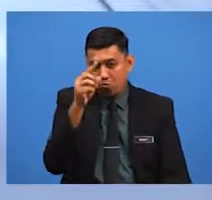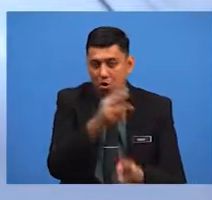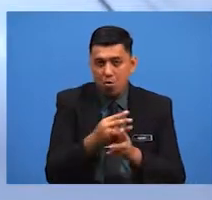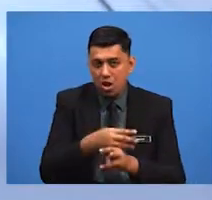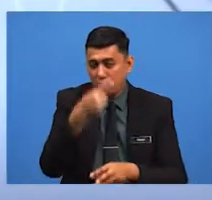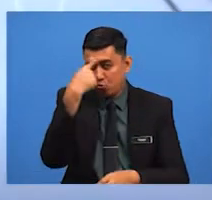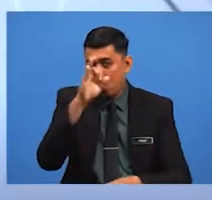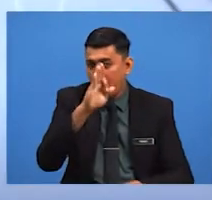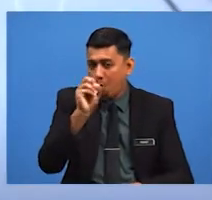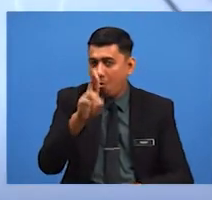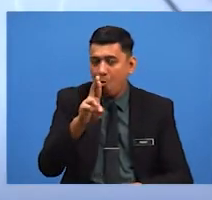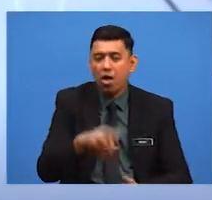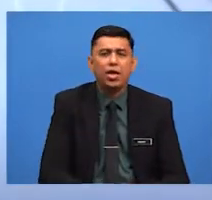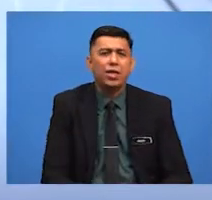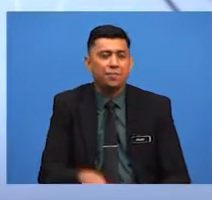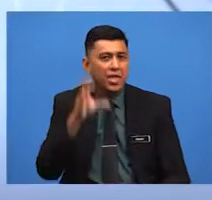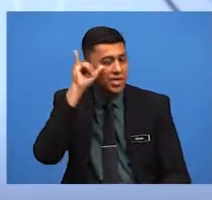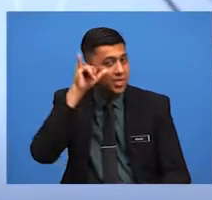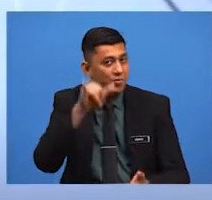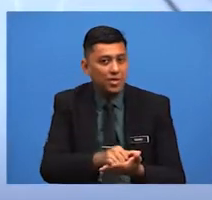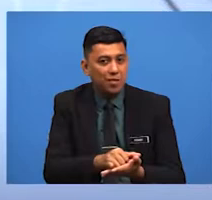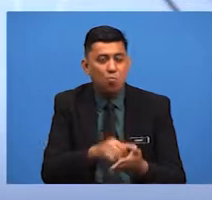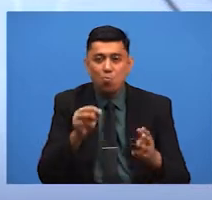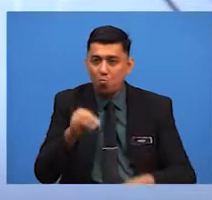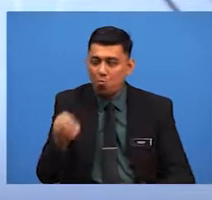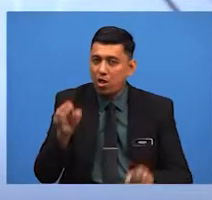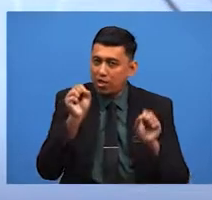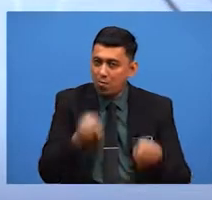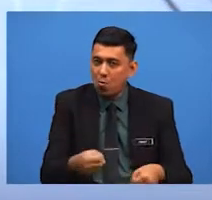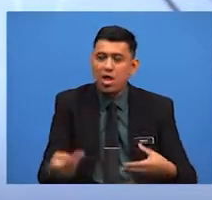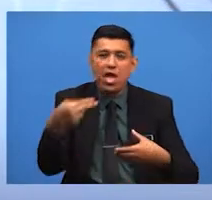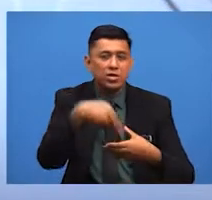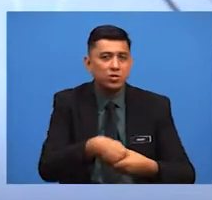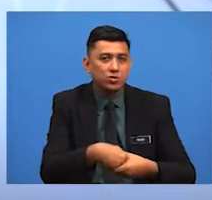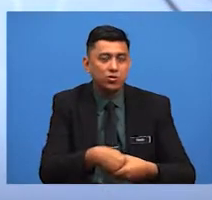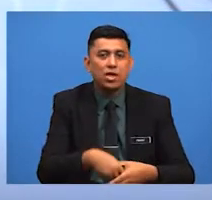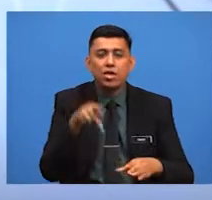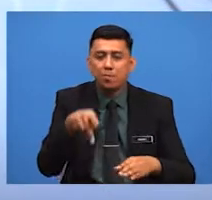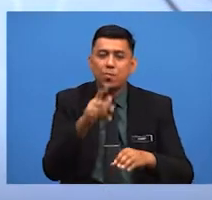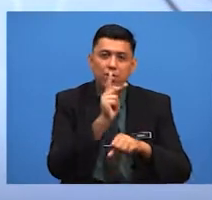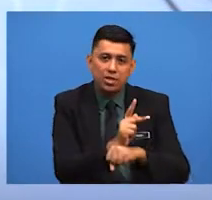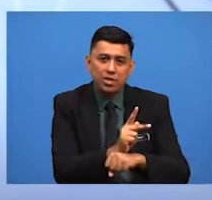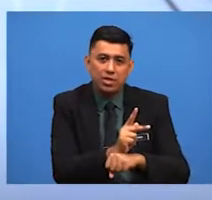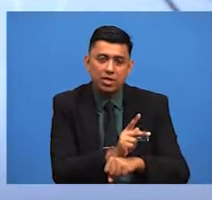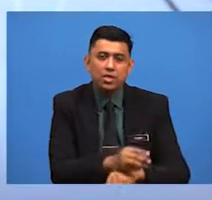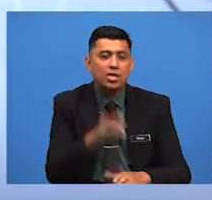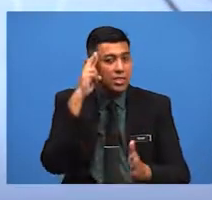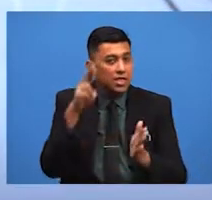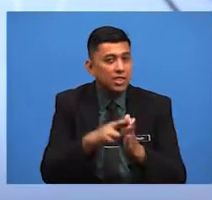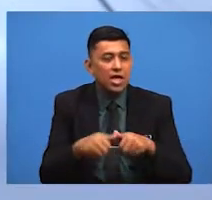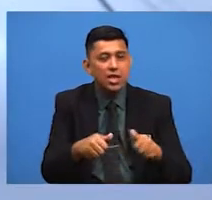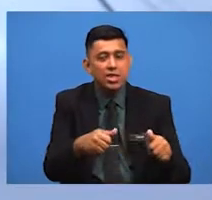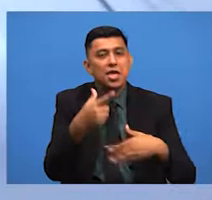for? Cikgu yakin murid-murid boleh menghasilkan sudukot dan carta alir selepas ini.